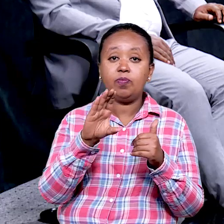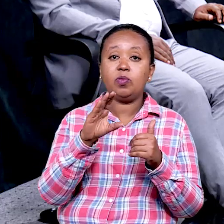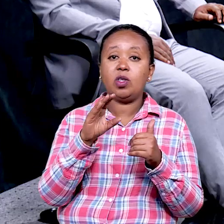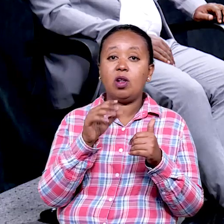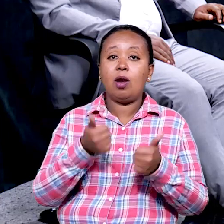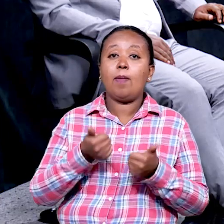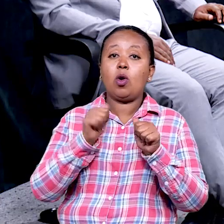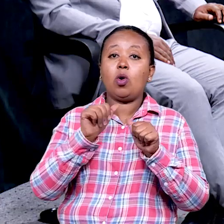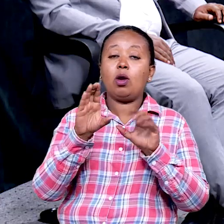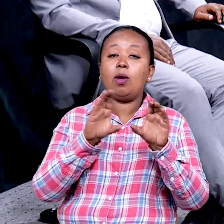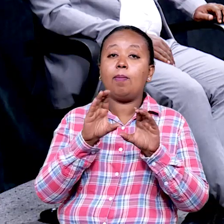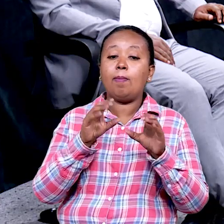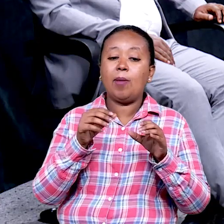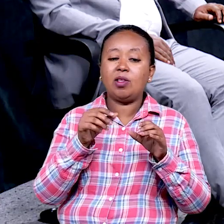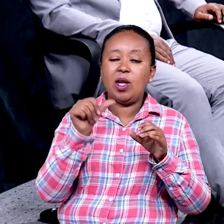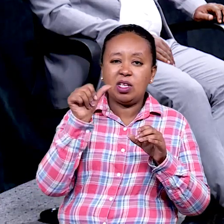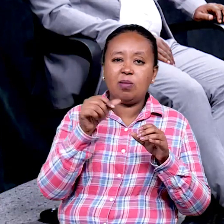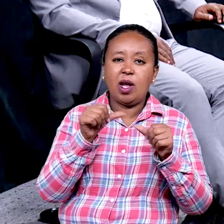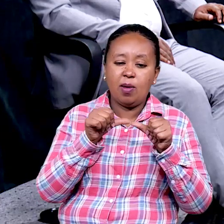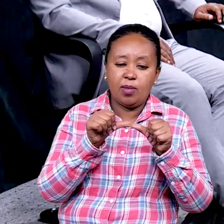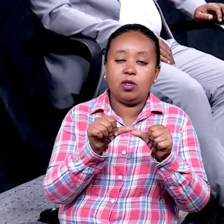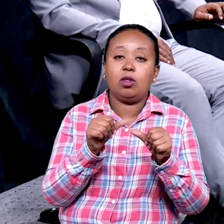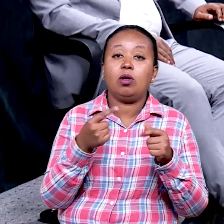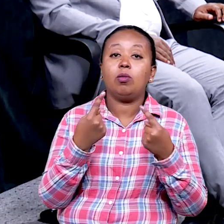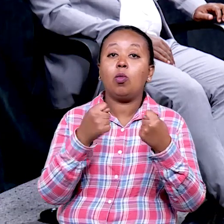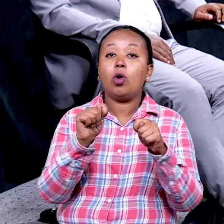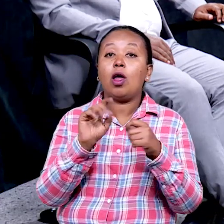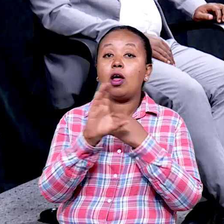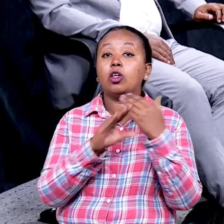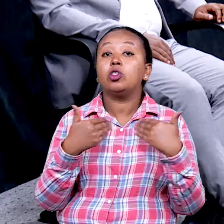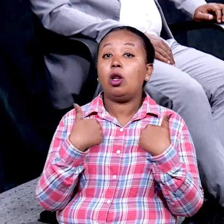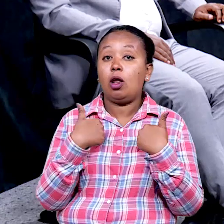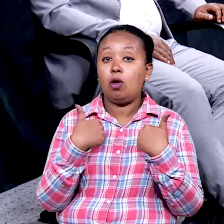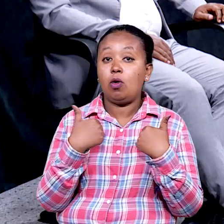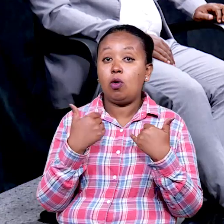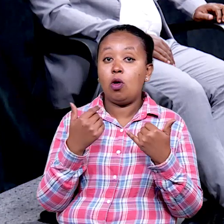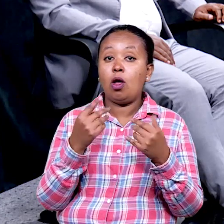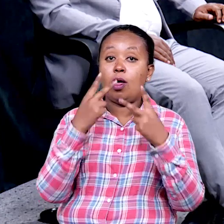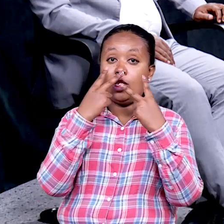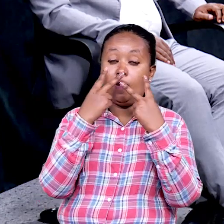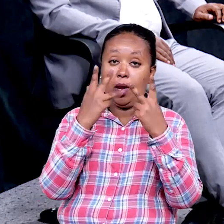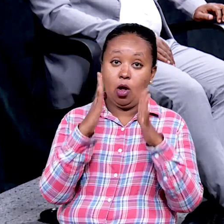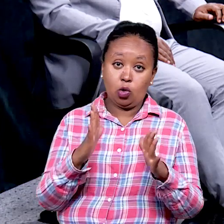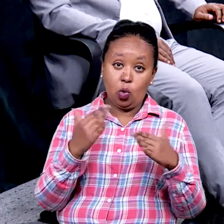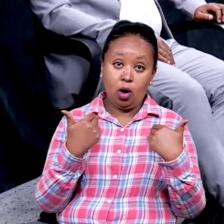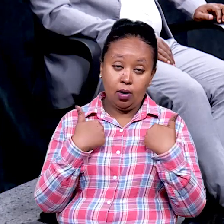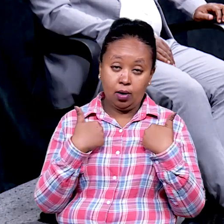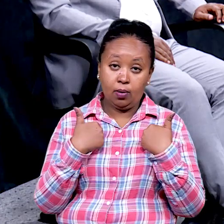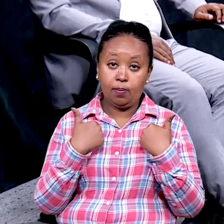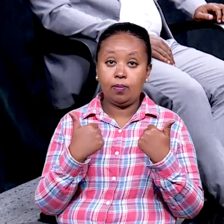በግድ ሰርቫይቭ ለማድረግ የሚሞክር ሚዲያ ነው ሀገራችን ላይ ያለው። እንትኑ አለ፣ ኦዲየንሱ አለ፣